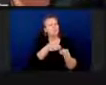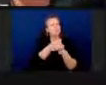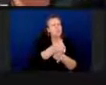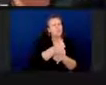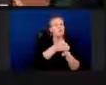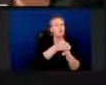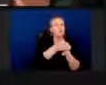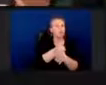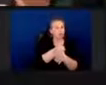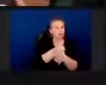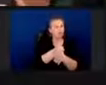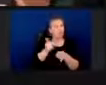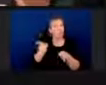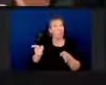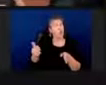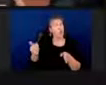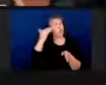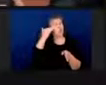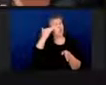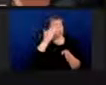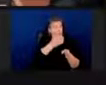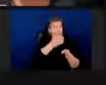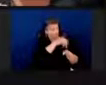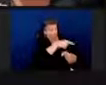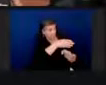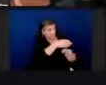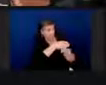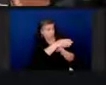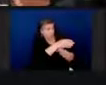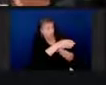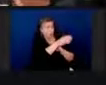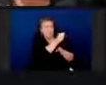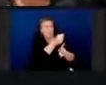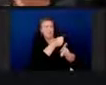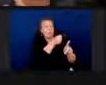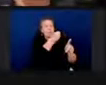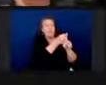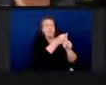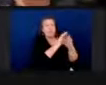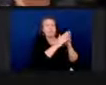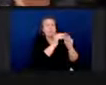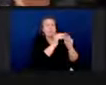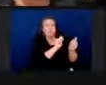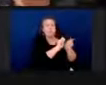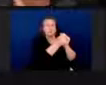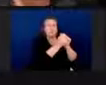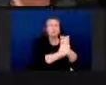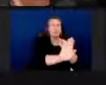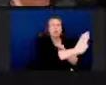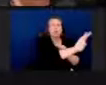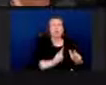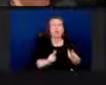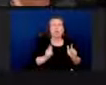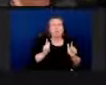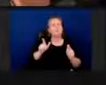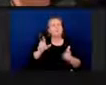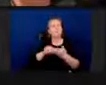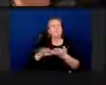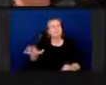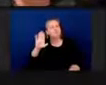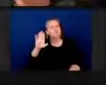لديهم فرص جوهرية، وهم يستطيعون أن يغيروا ويؤثروا على المجتمعات.